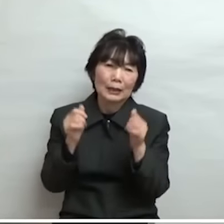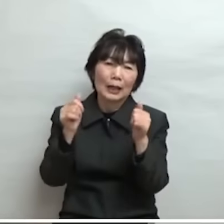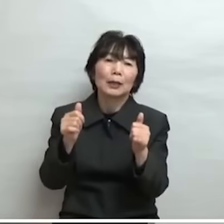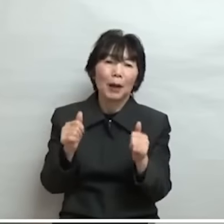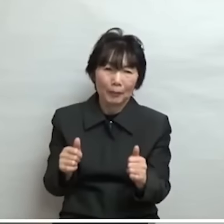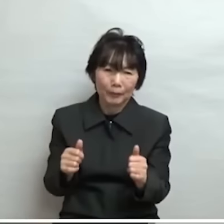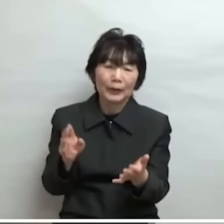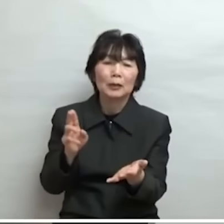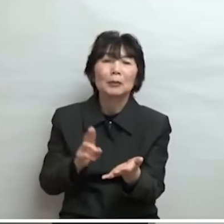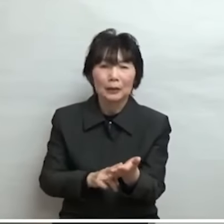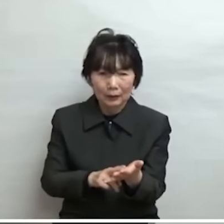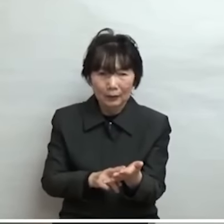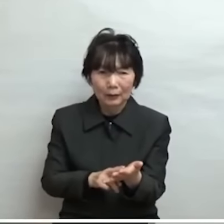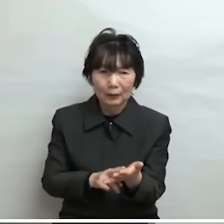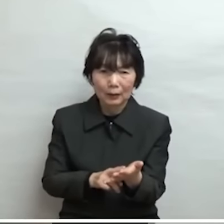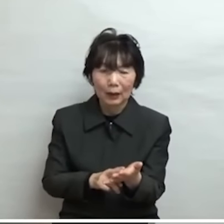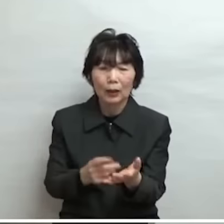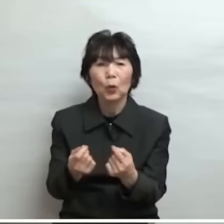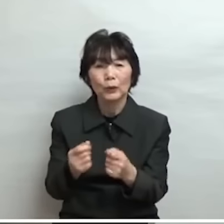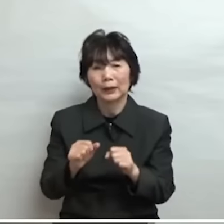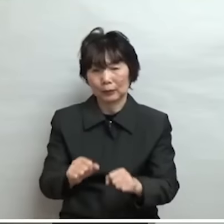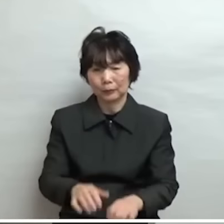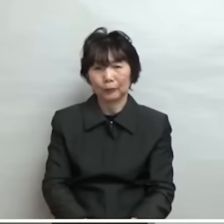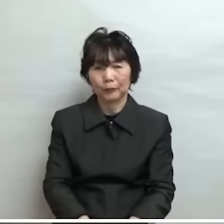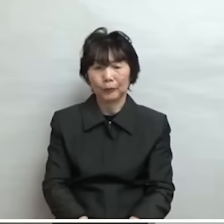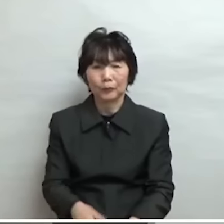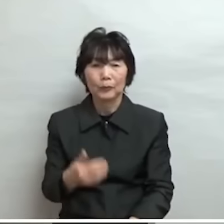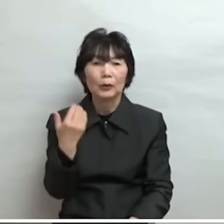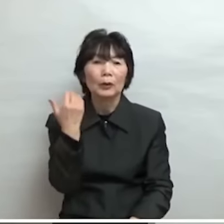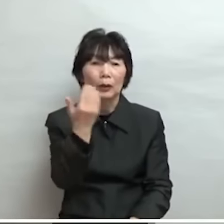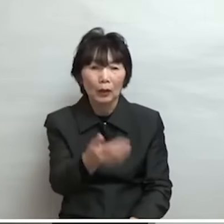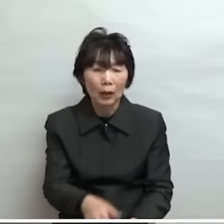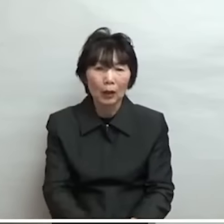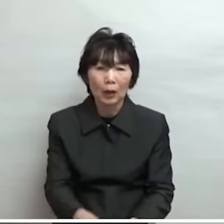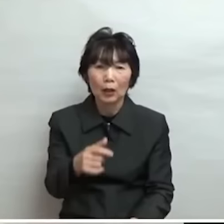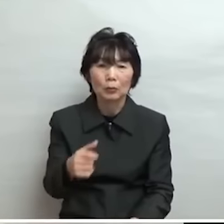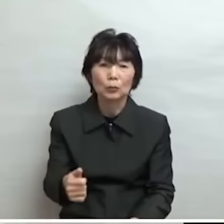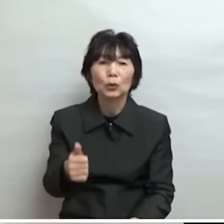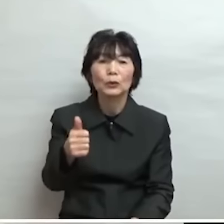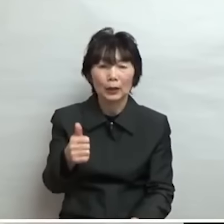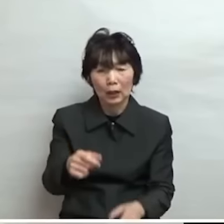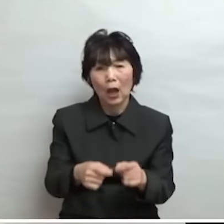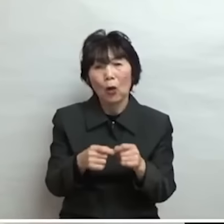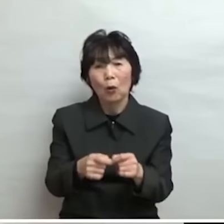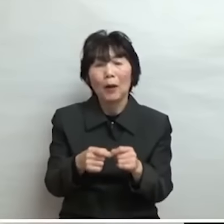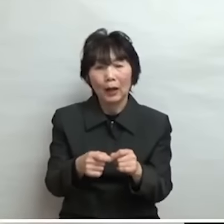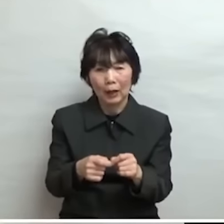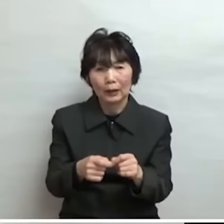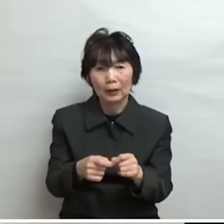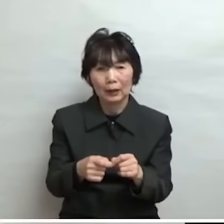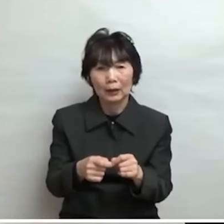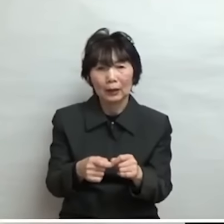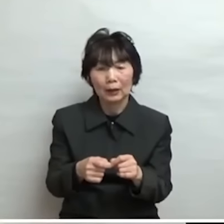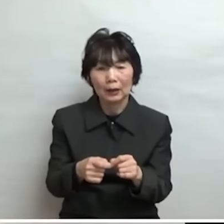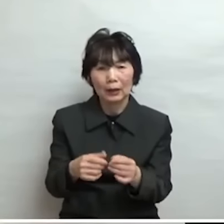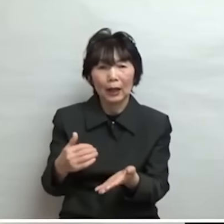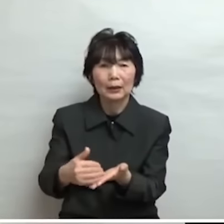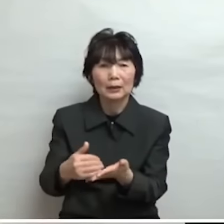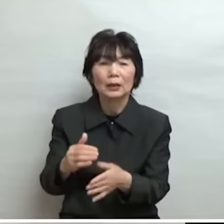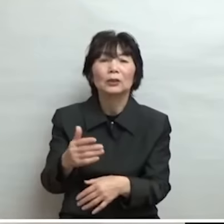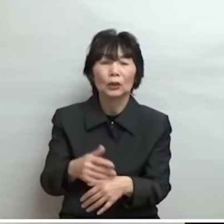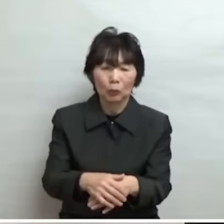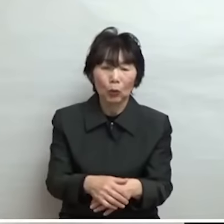ってやらせていただくということです。 部長に細かい話なんですが、撤去した日の引き取りを市民